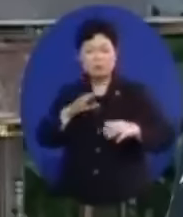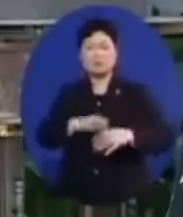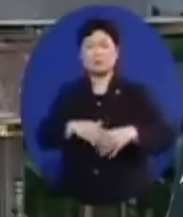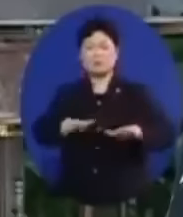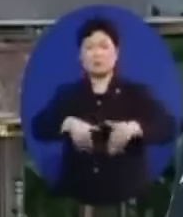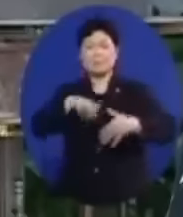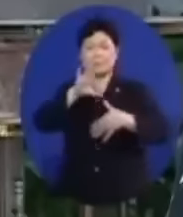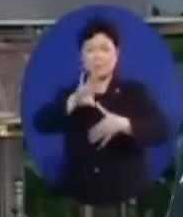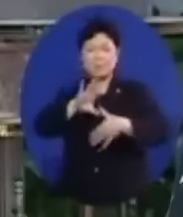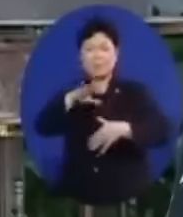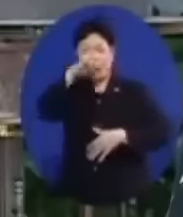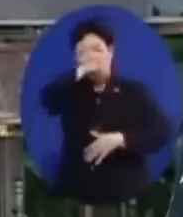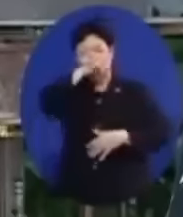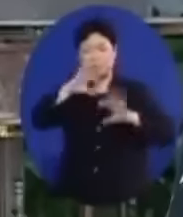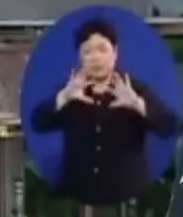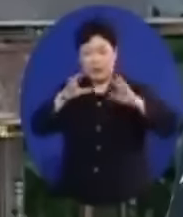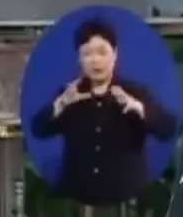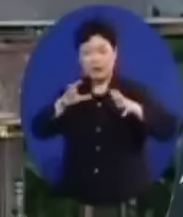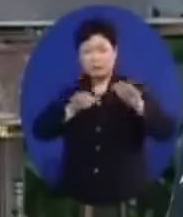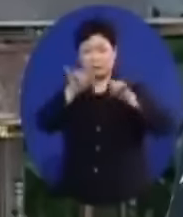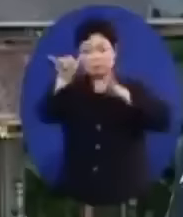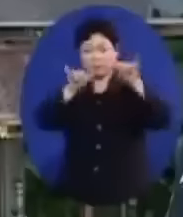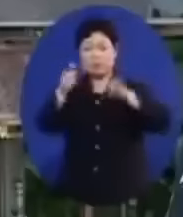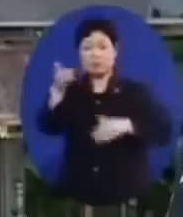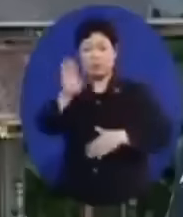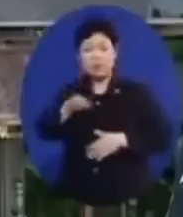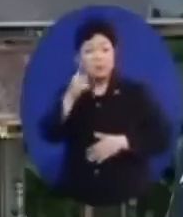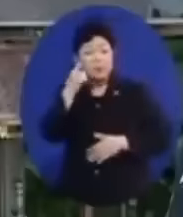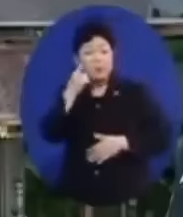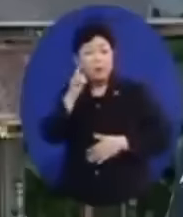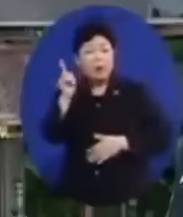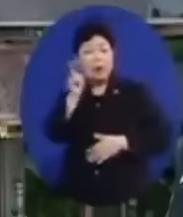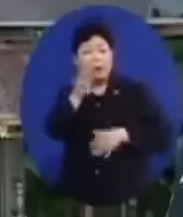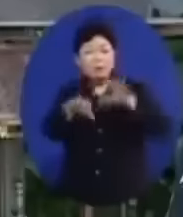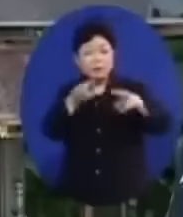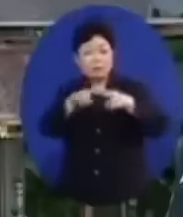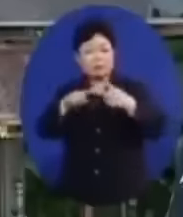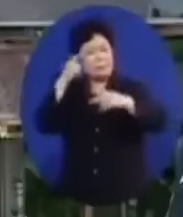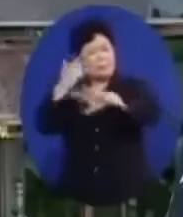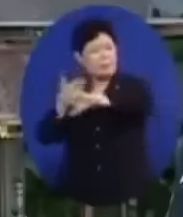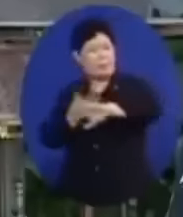많이 했습니다. 해보니까 어디든지 반대하는 사람이 있어요.